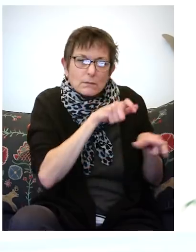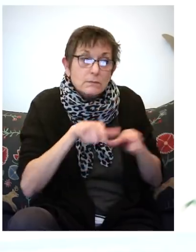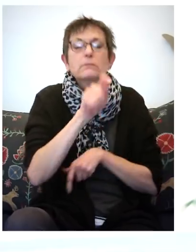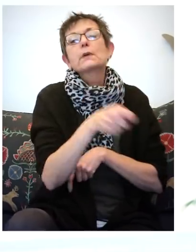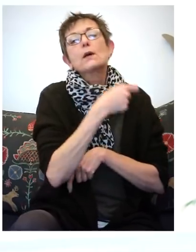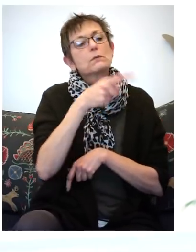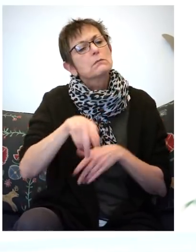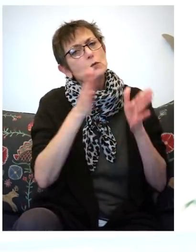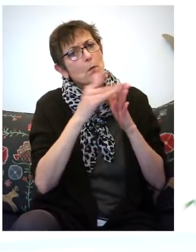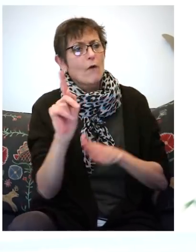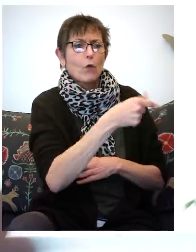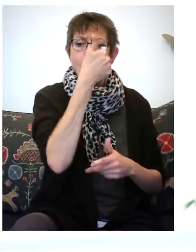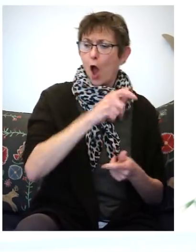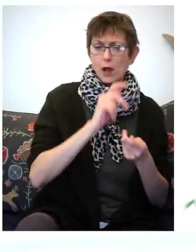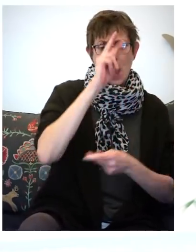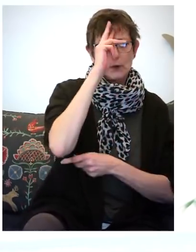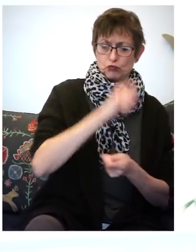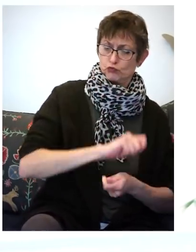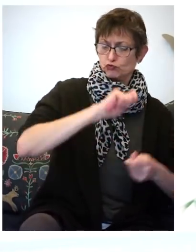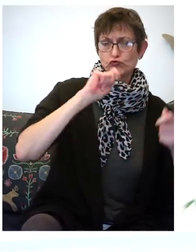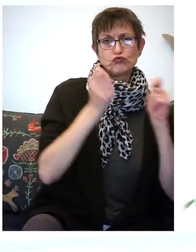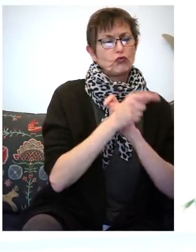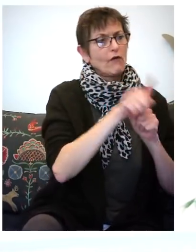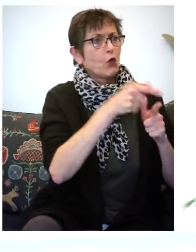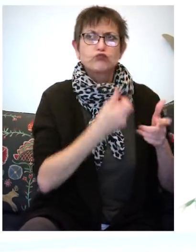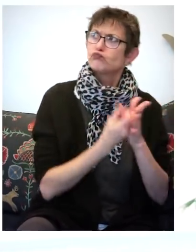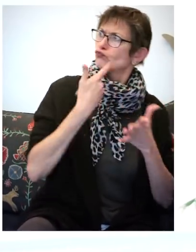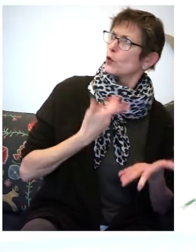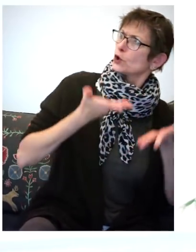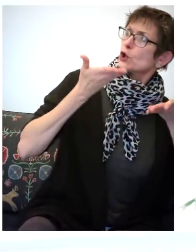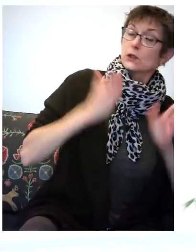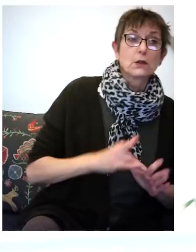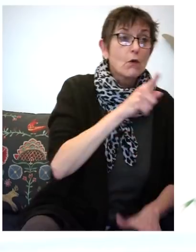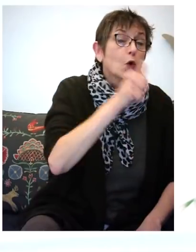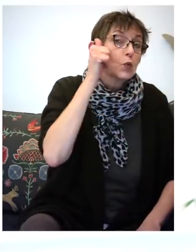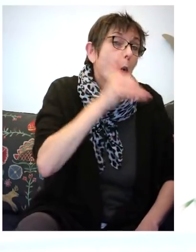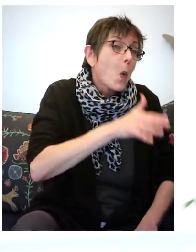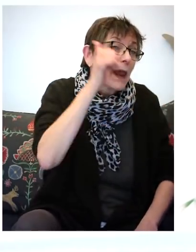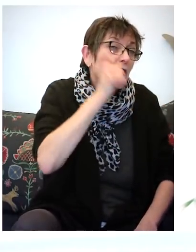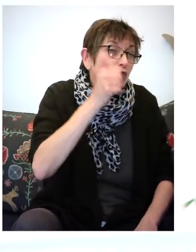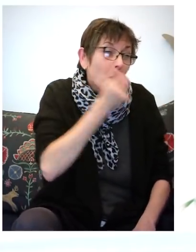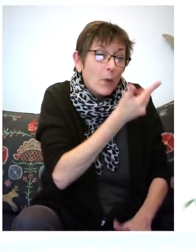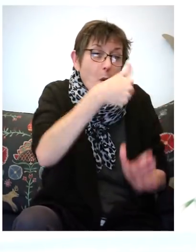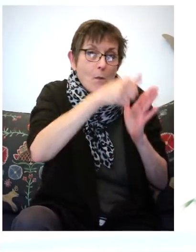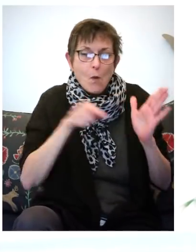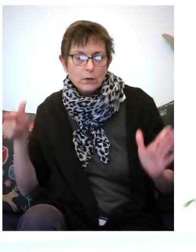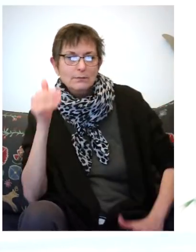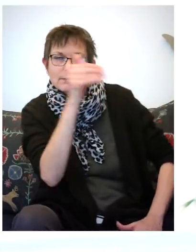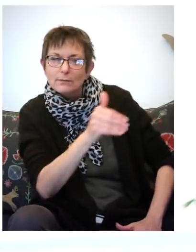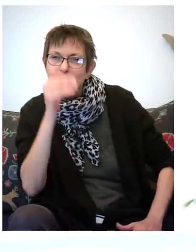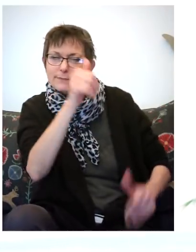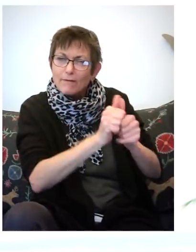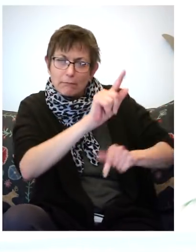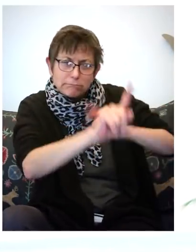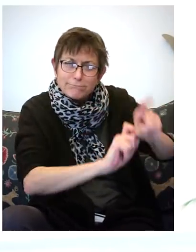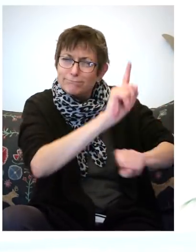ces personnes devait évidemment prendre une nouvelle habitude ou une nouvelle bonne résolution sur quelque chose. Et chaque jour, durant tous ces mois, ils ont été contactés pour